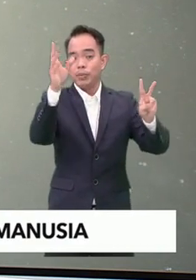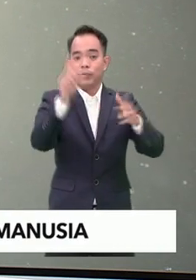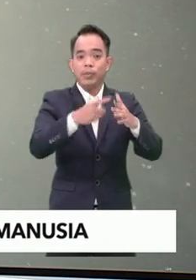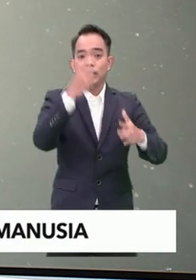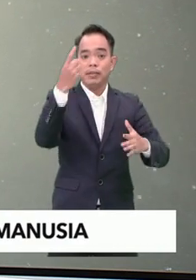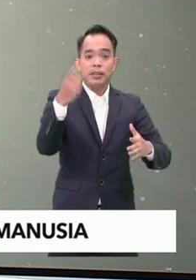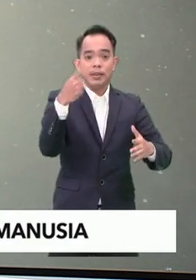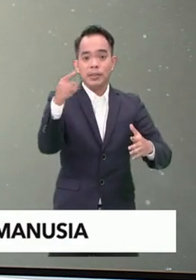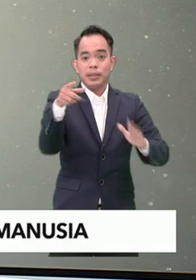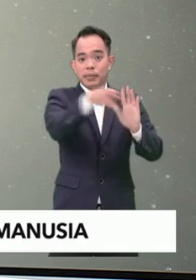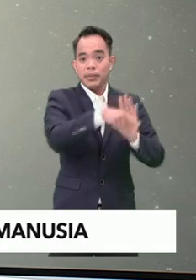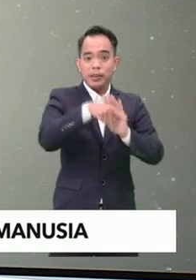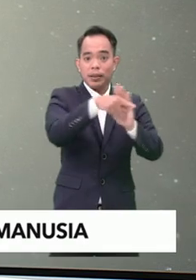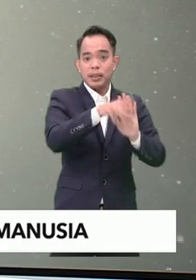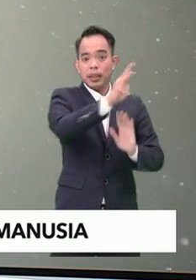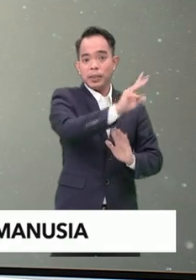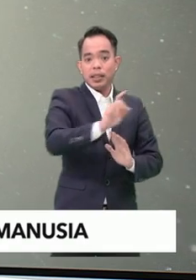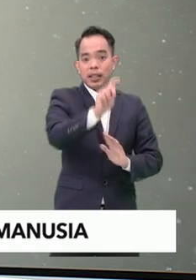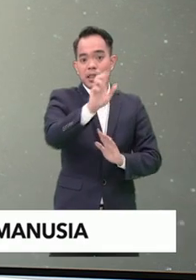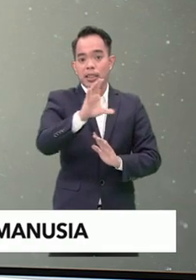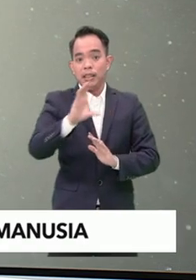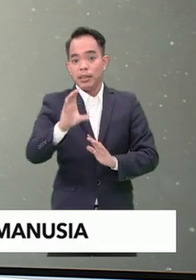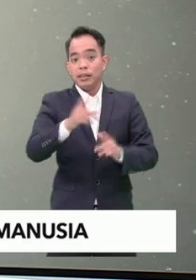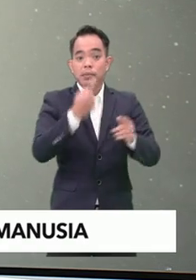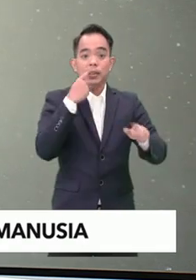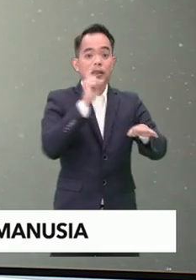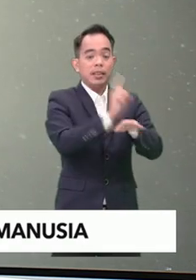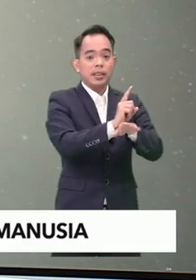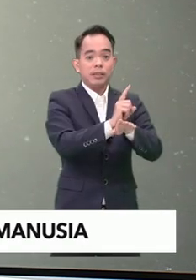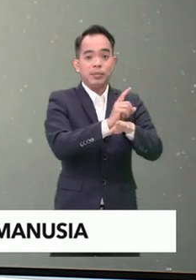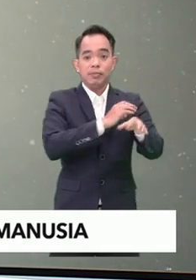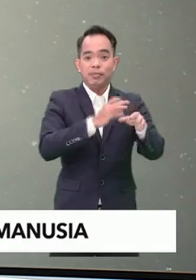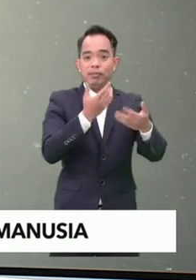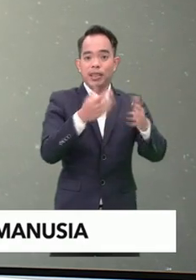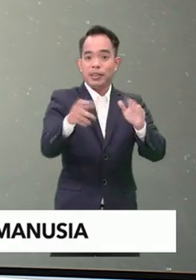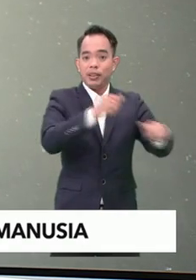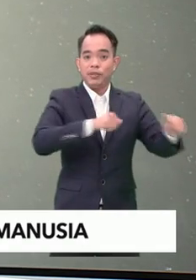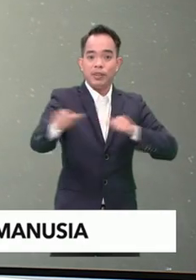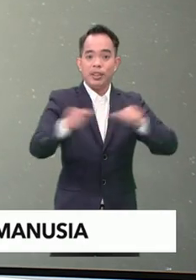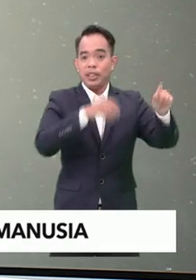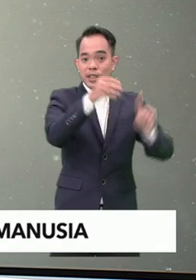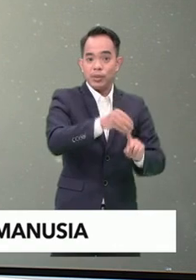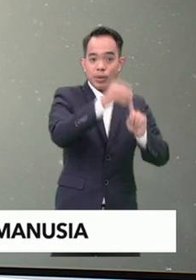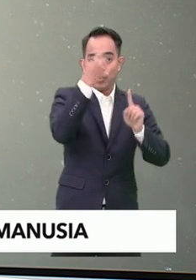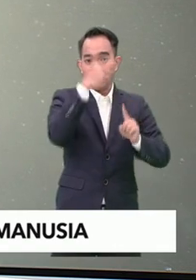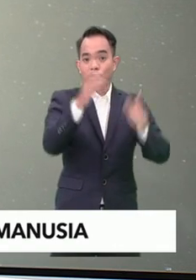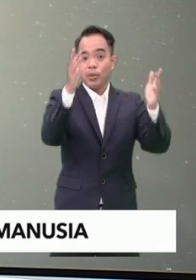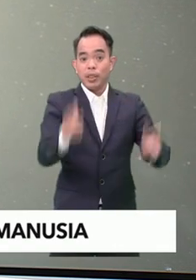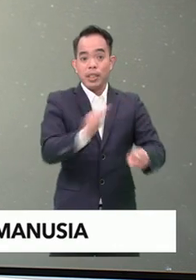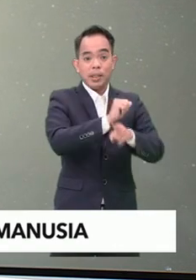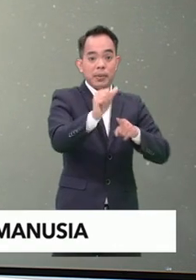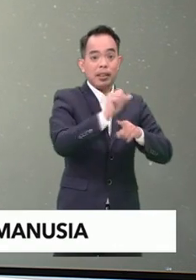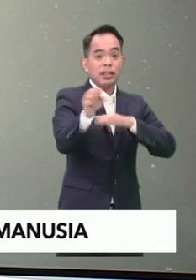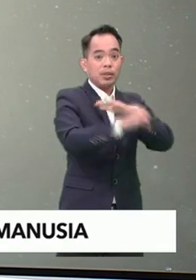pameran dan perdagangan antar bangsa Malaysia mitek menjanjikan sebagai pengisian menarik kepada pengamal sumber manusia